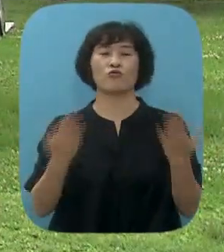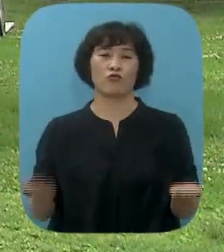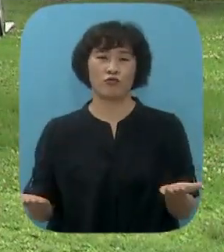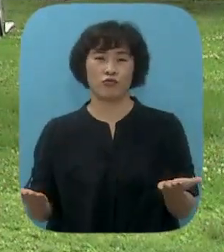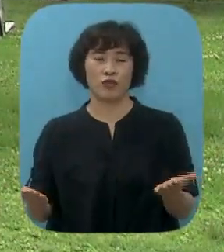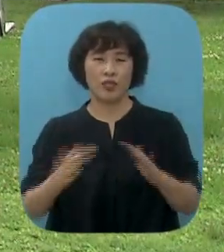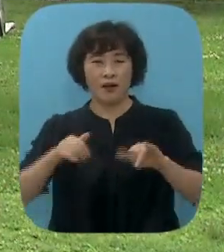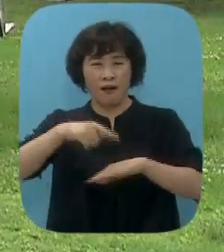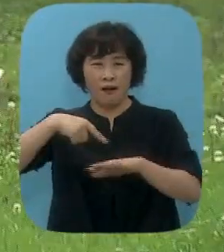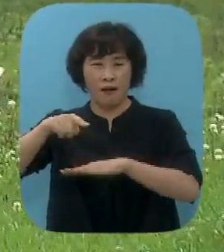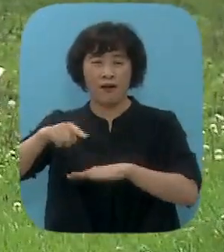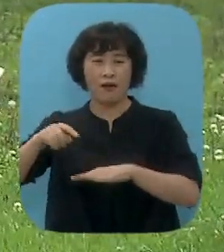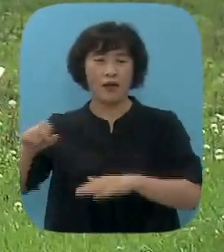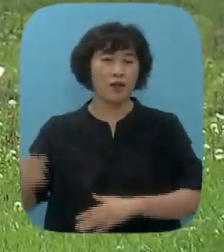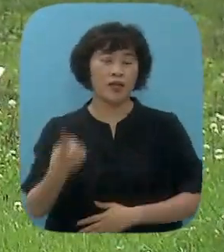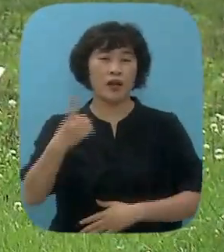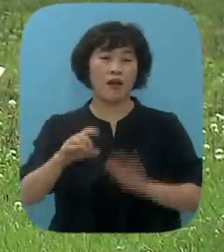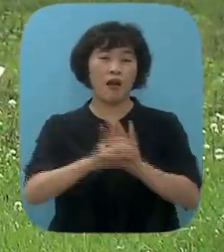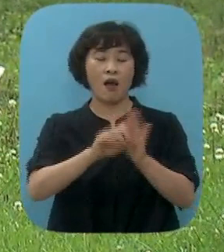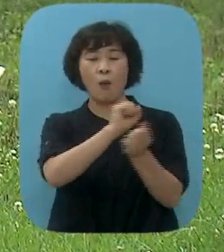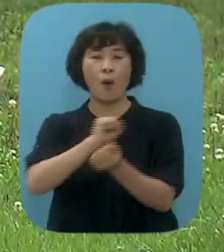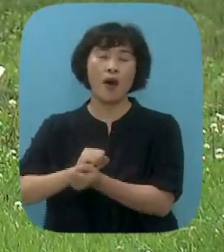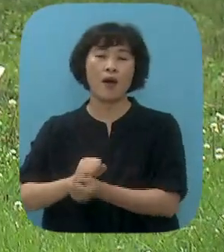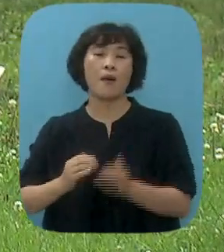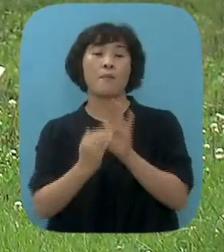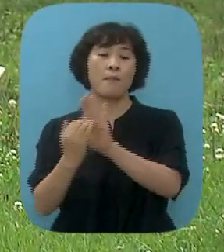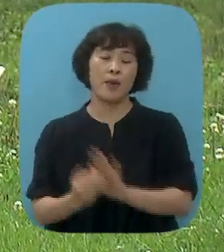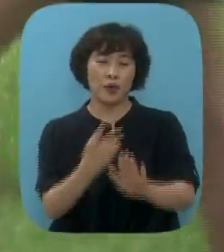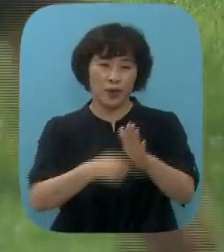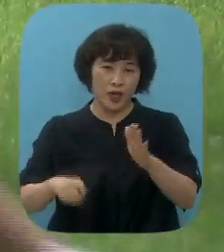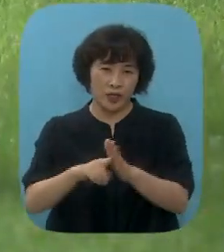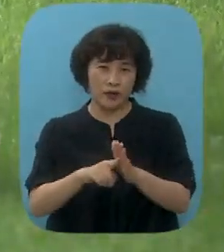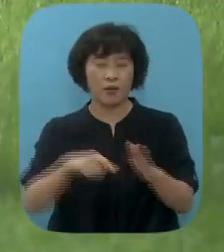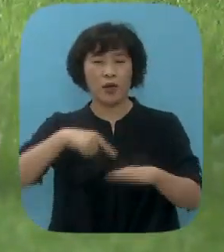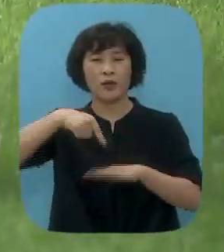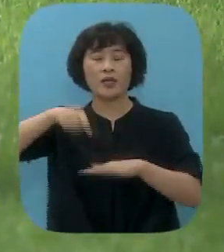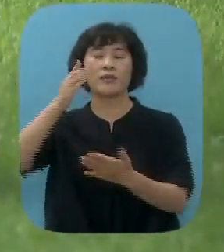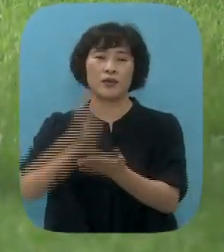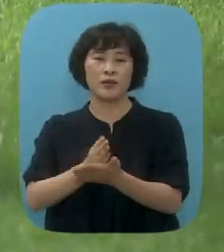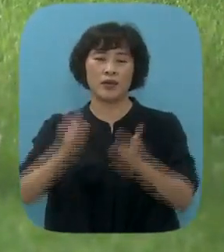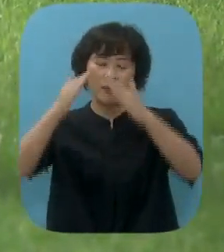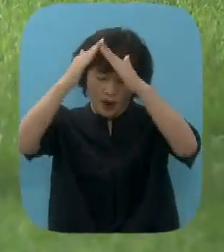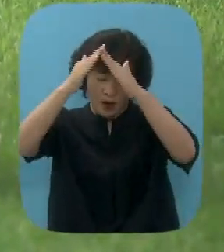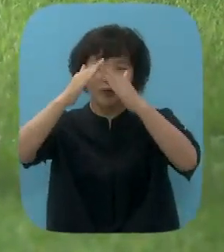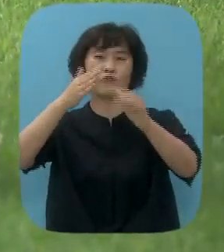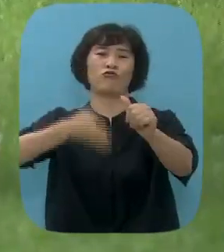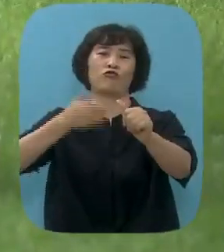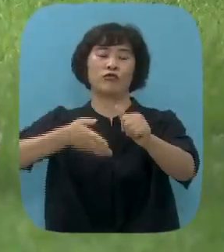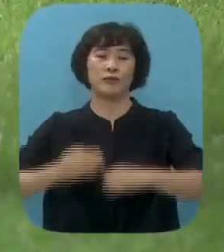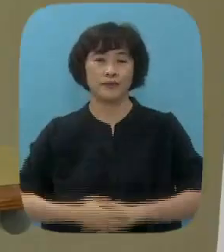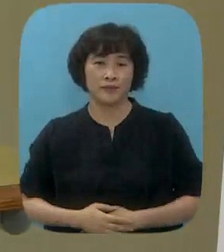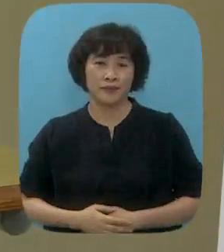따라 인구 이동으로 인한 코로나19 확산을 막기 위해 도민들에게 외출을 삼가하고 집에서 머물러줄 것을